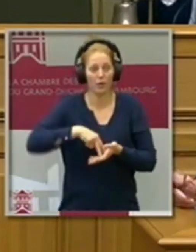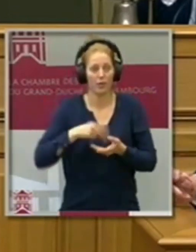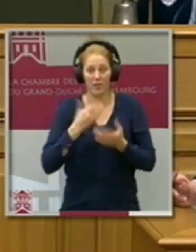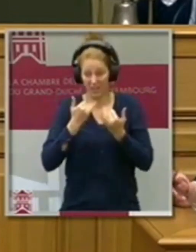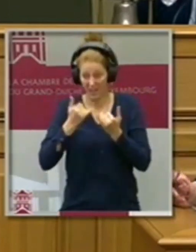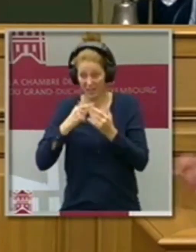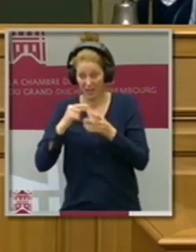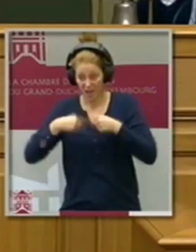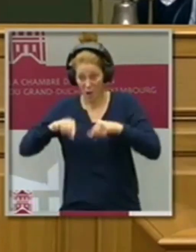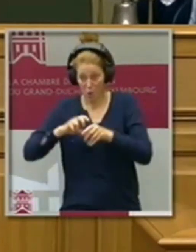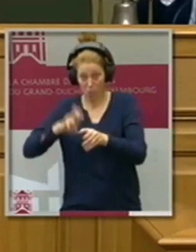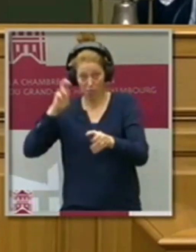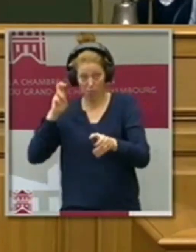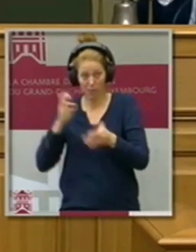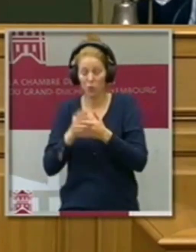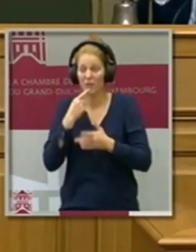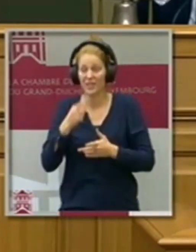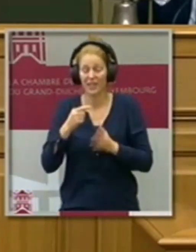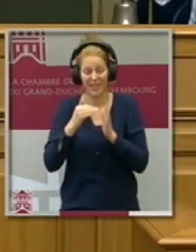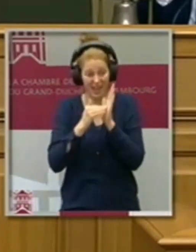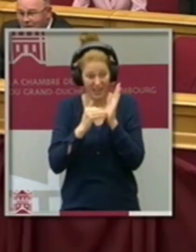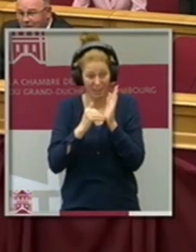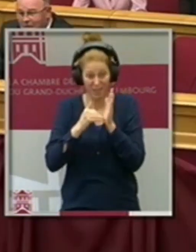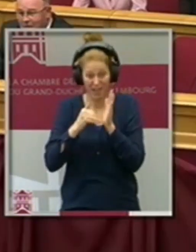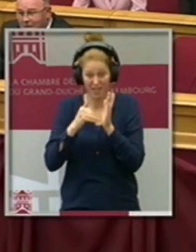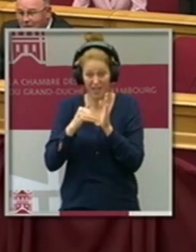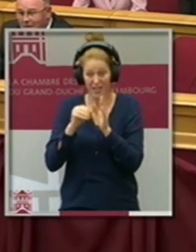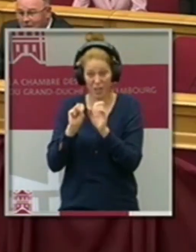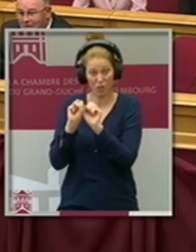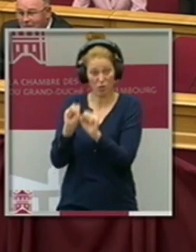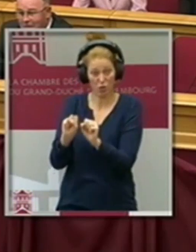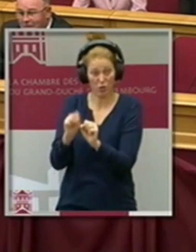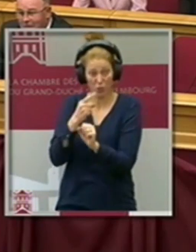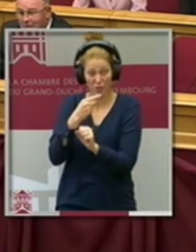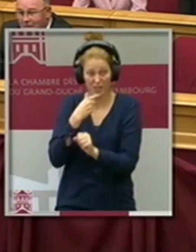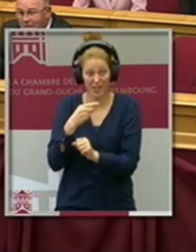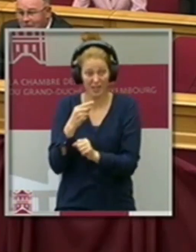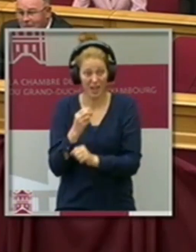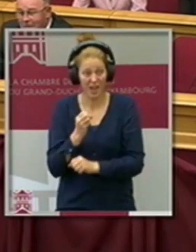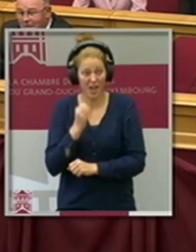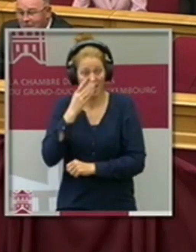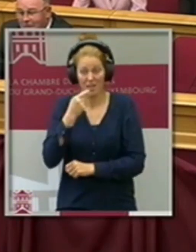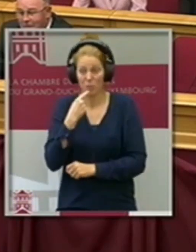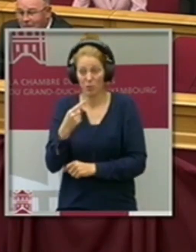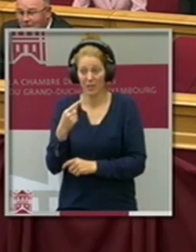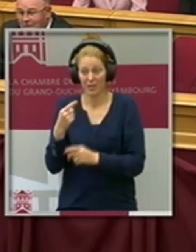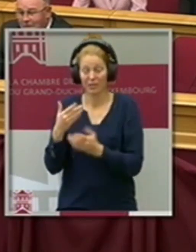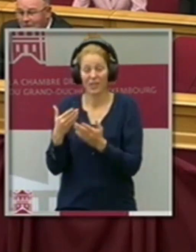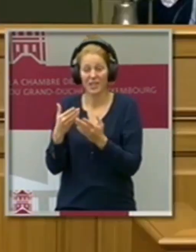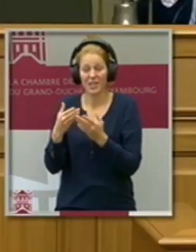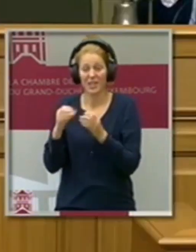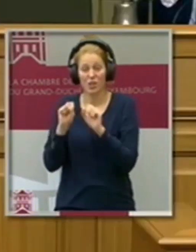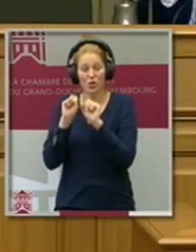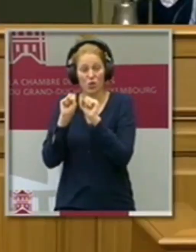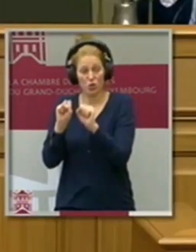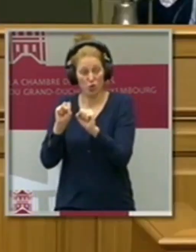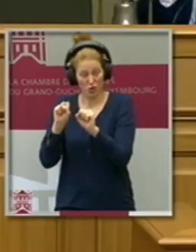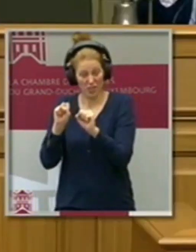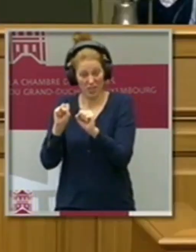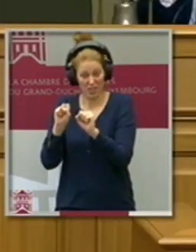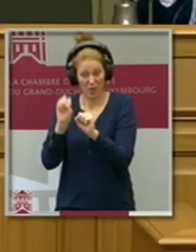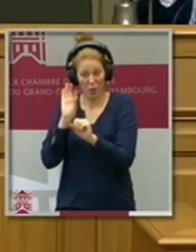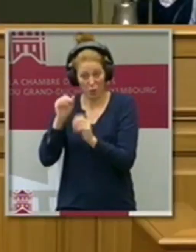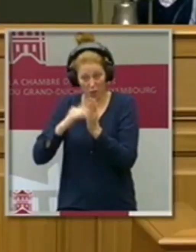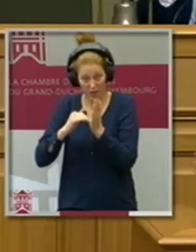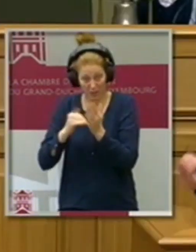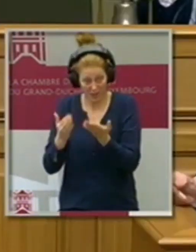er wäre Schutzpatron von Kriminellen, Herr Asselborn. Das hat er gesagt, fortwirtlich. Es ist nur ein anderer Punkt, den ich will machen, den ich später